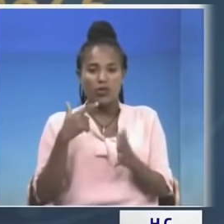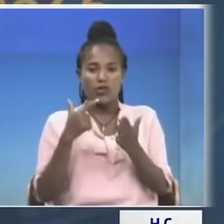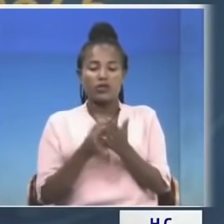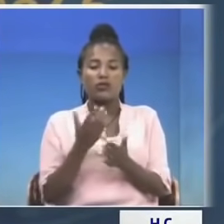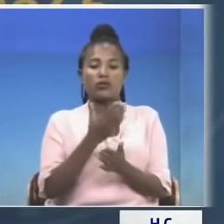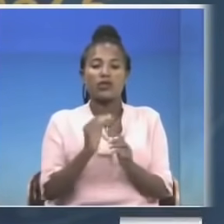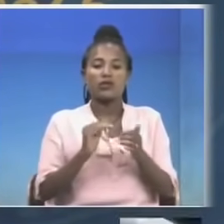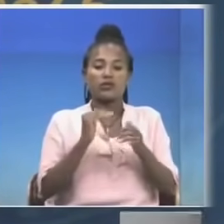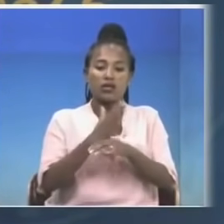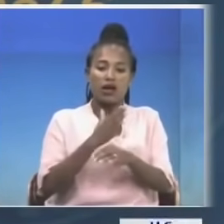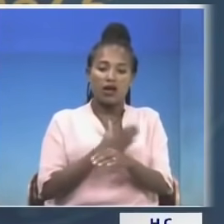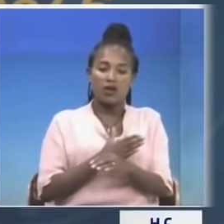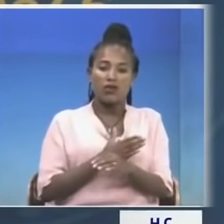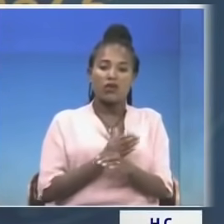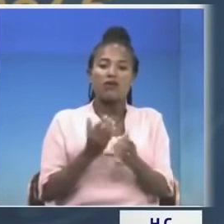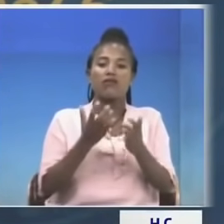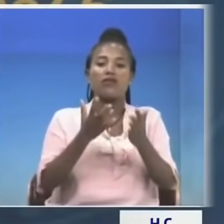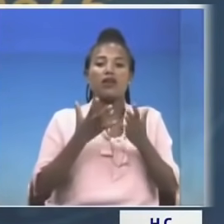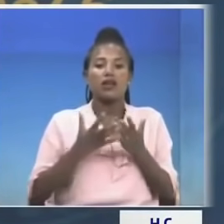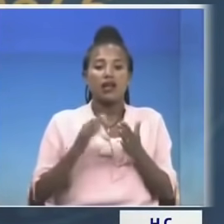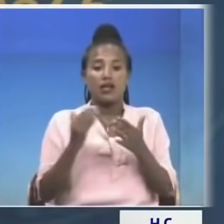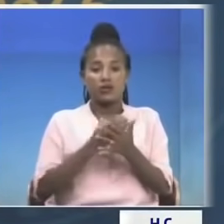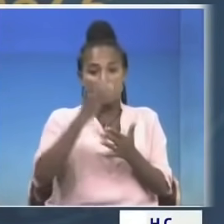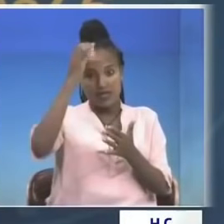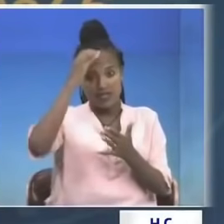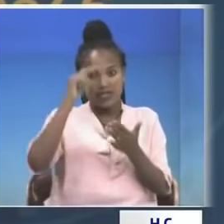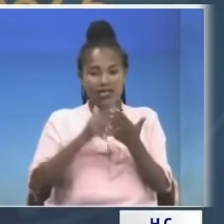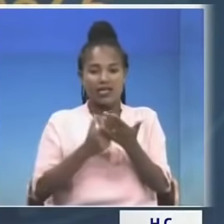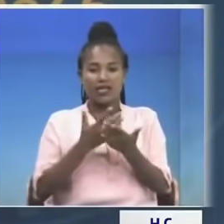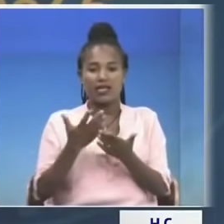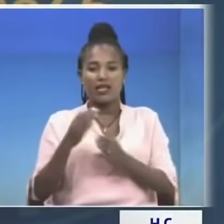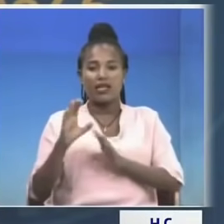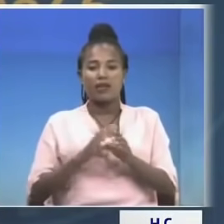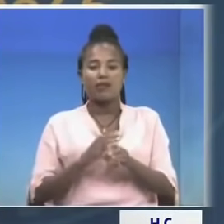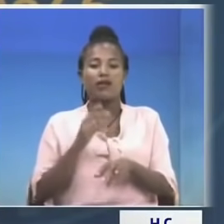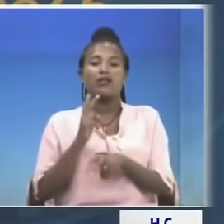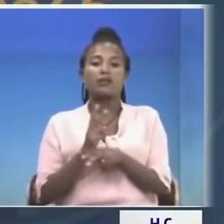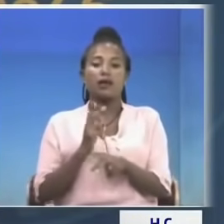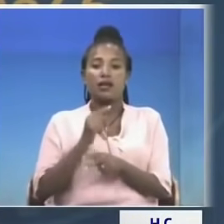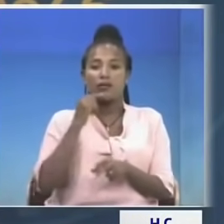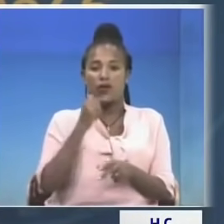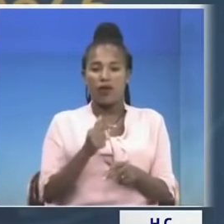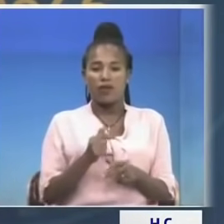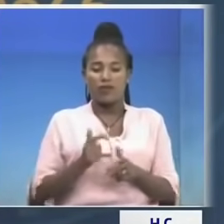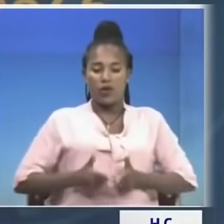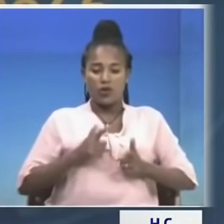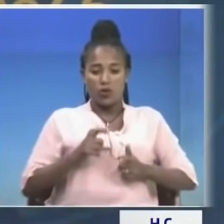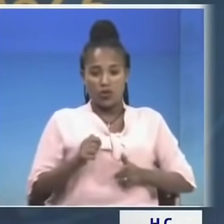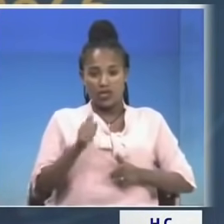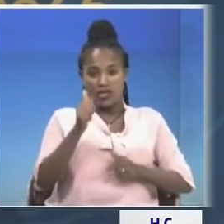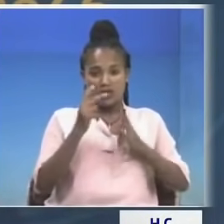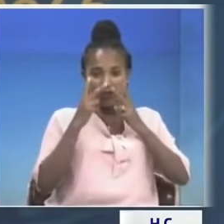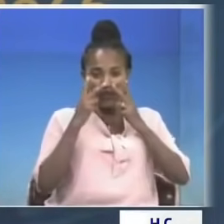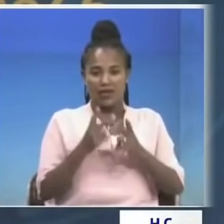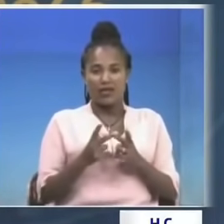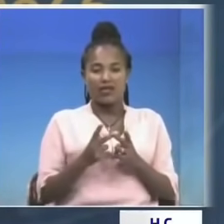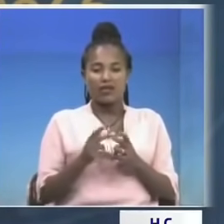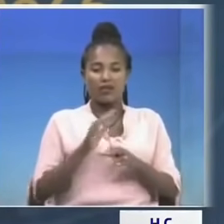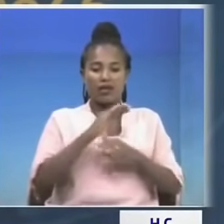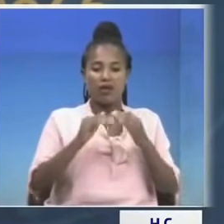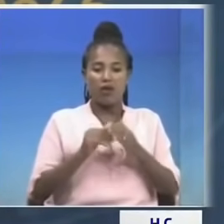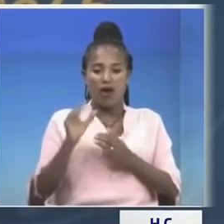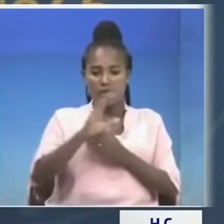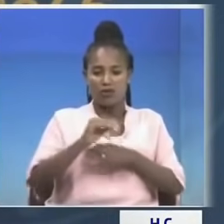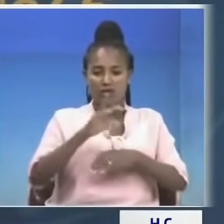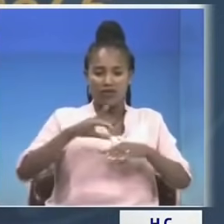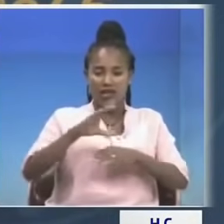ጉዳዮች እንዲስተካከሉ እንፈልጋለን፣ አዲሱ መንግስት ይህን ነገር ያደርጋል ብለን እንጠብቃለን ብለውናል። የኑሮ ውድነትን በተመለከተ ያው በመላ ሀገሪቱ